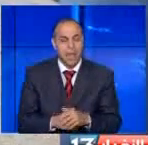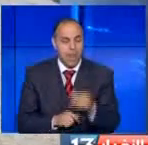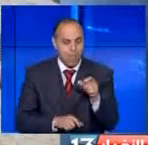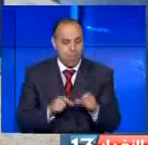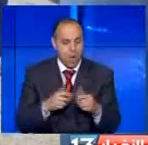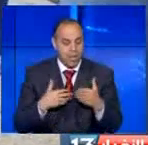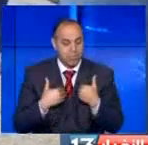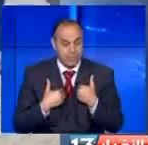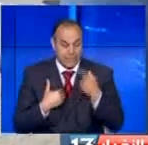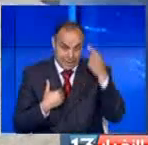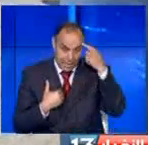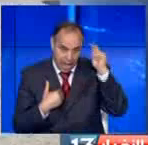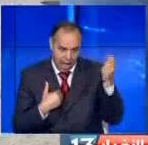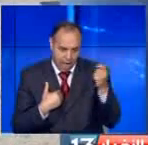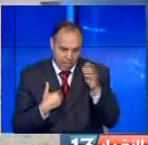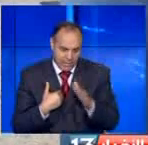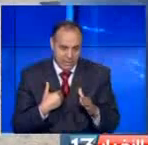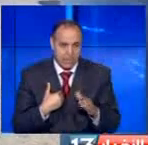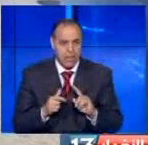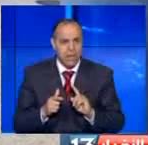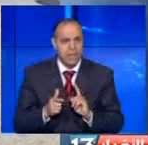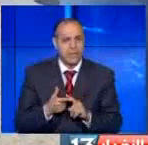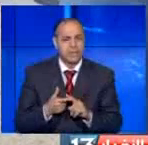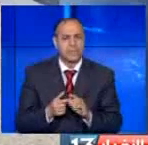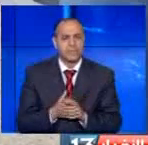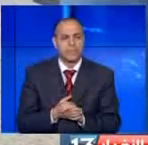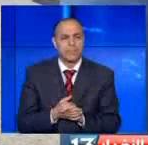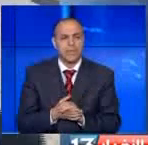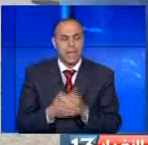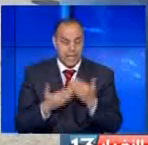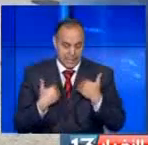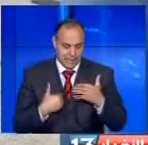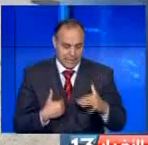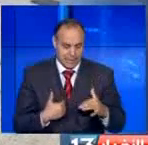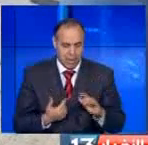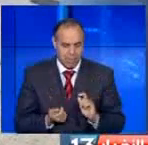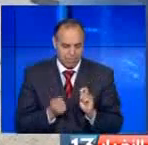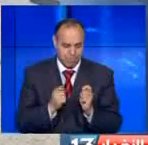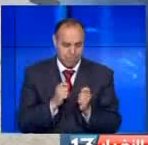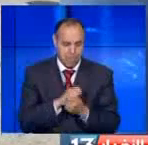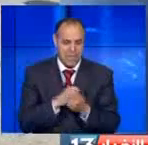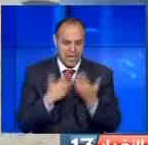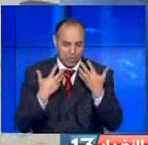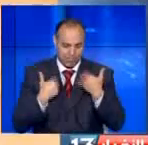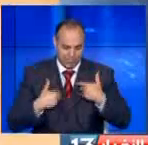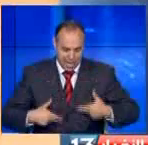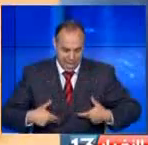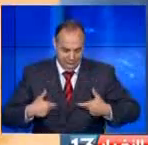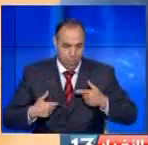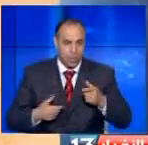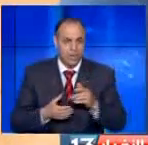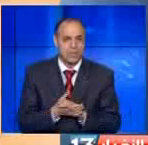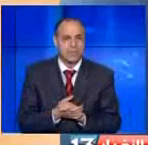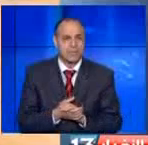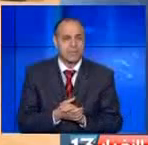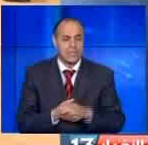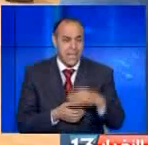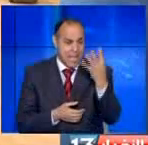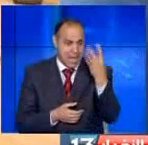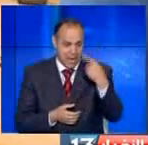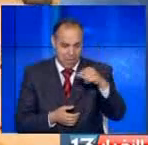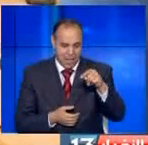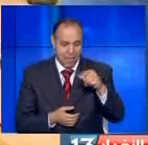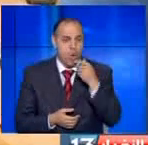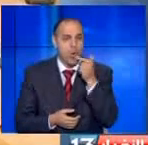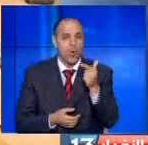المواطنة عند الصغير، هذا بريمو. سكوندو بالنسبة ليه شانجمون توتال في حياته. على امتداد